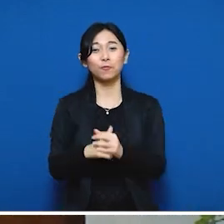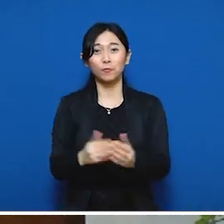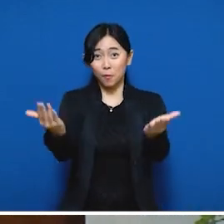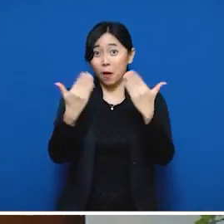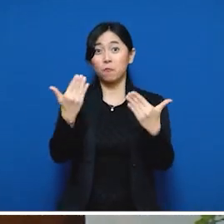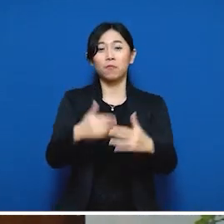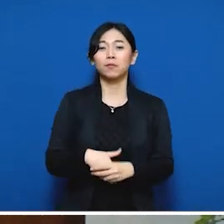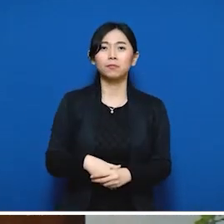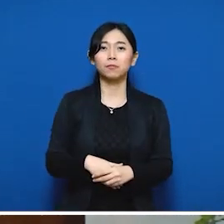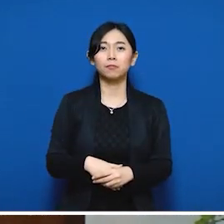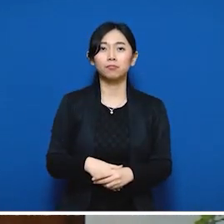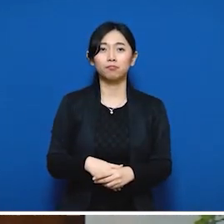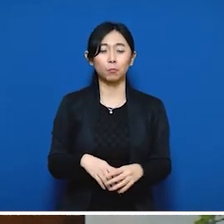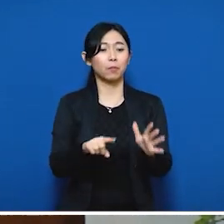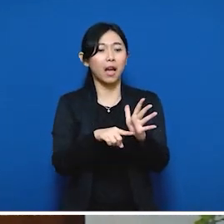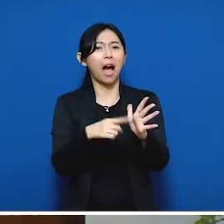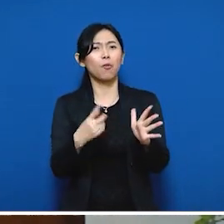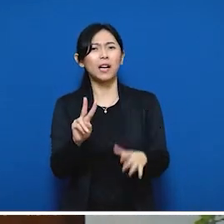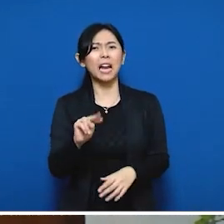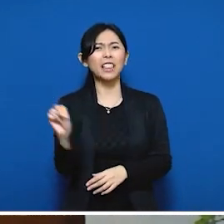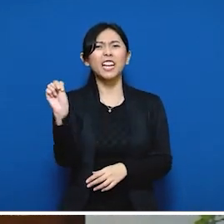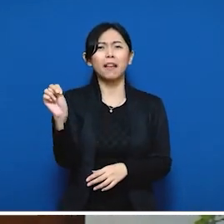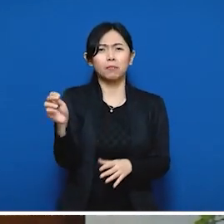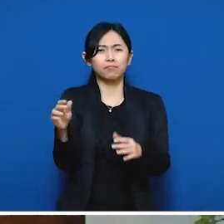Mulanya Natanael agak ragu.